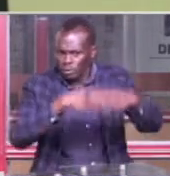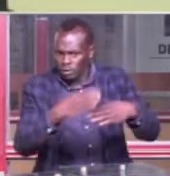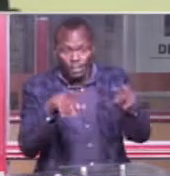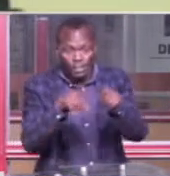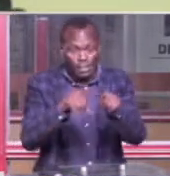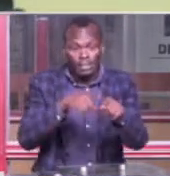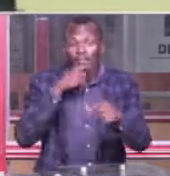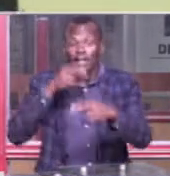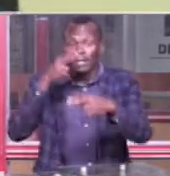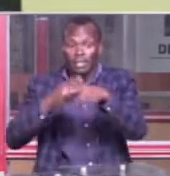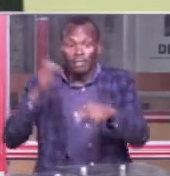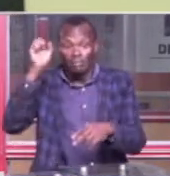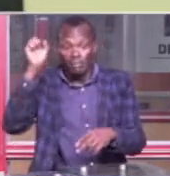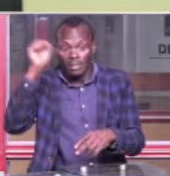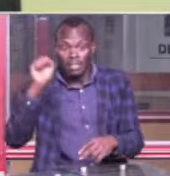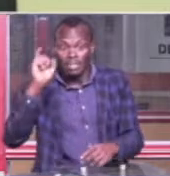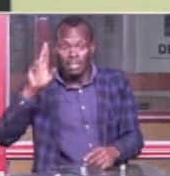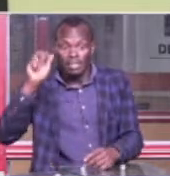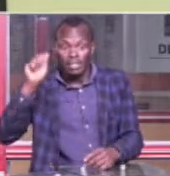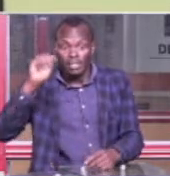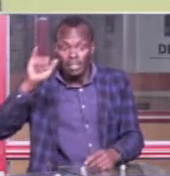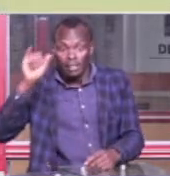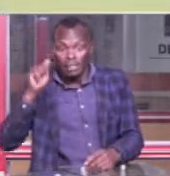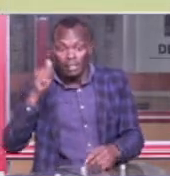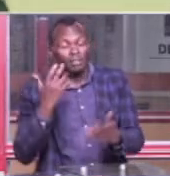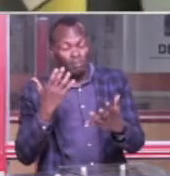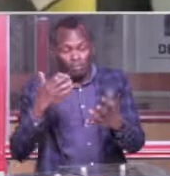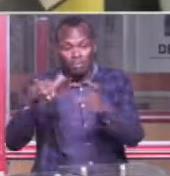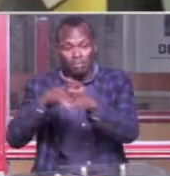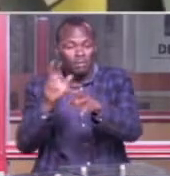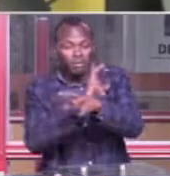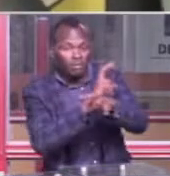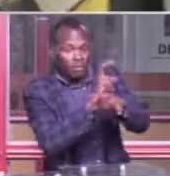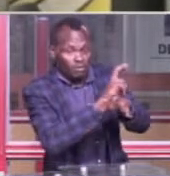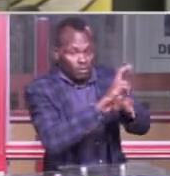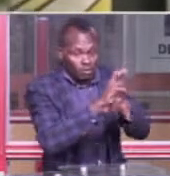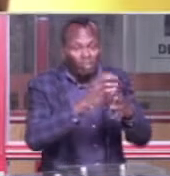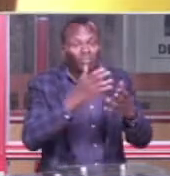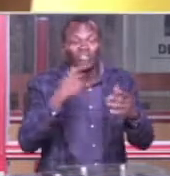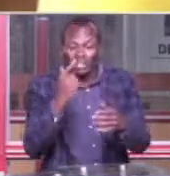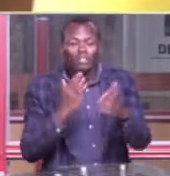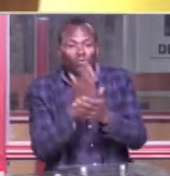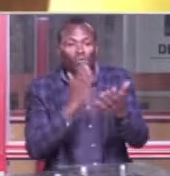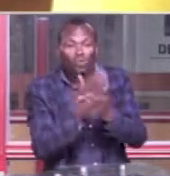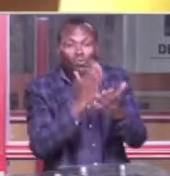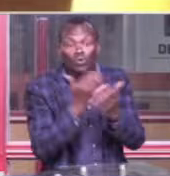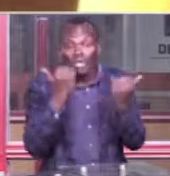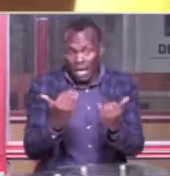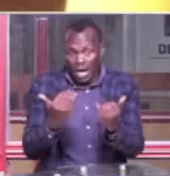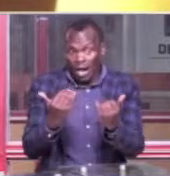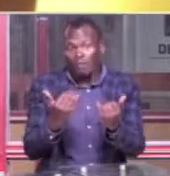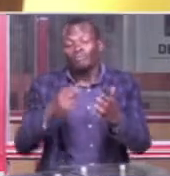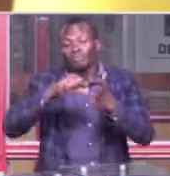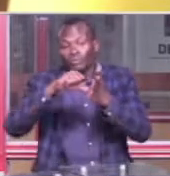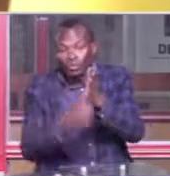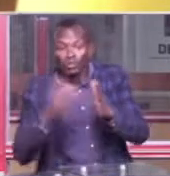nga mutunulizi wa nsonga agamba ensonga za UTL bazitaddemu ebyobufuzi nga kati minisa n'abakungu ba gavumenti bali mu kwelwanyisa